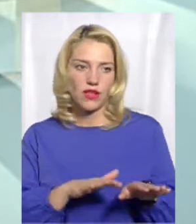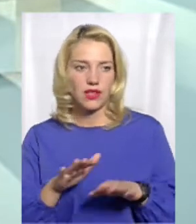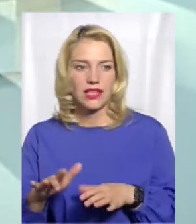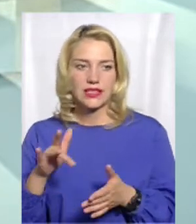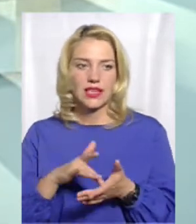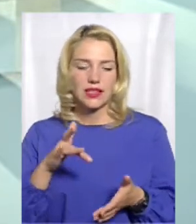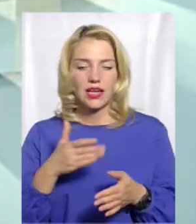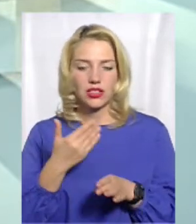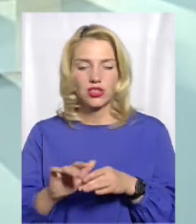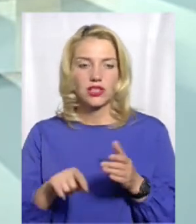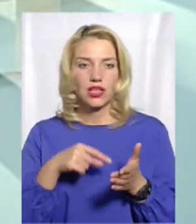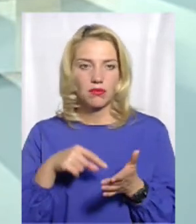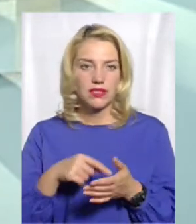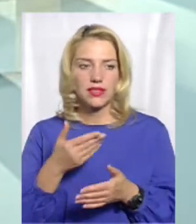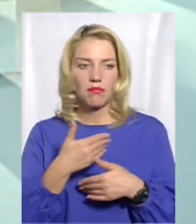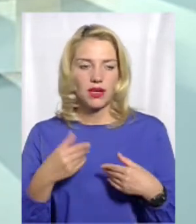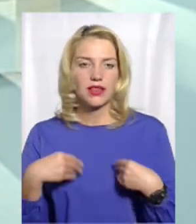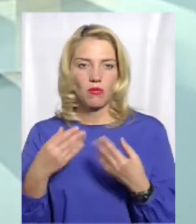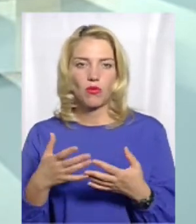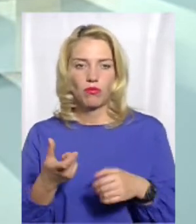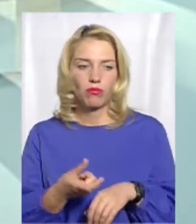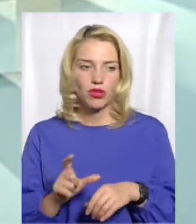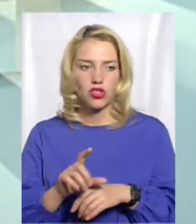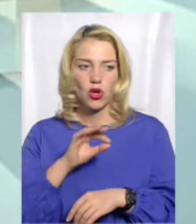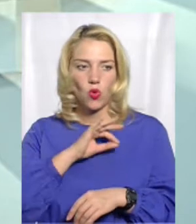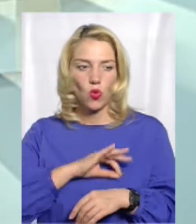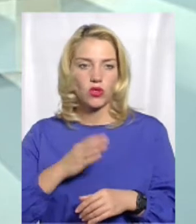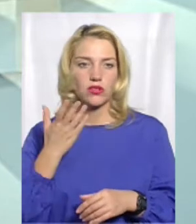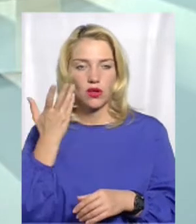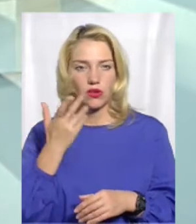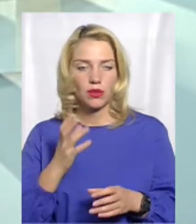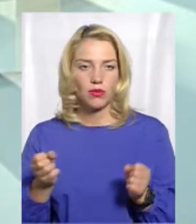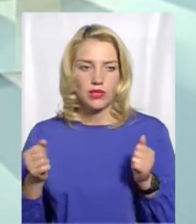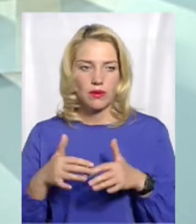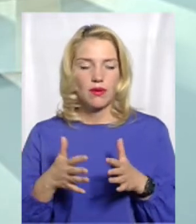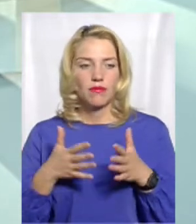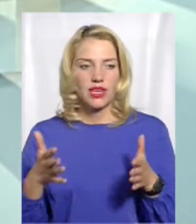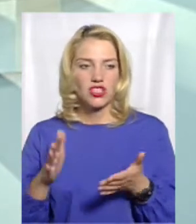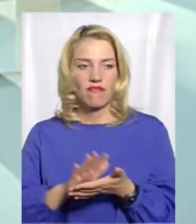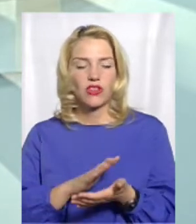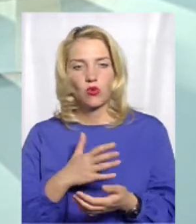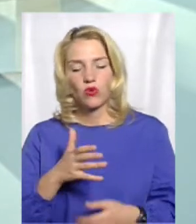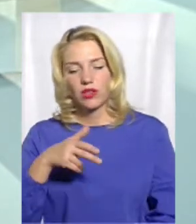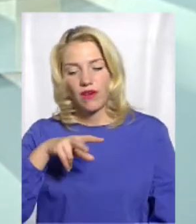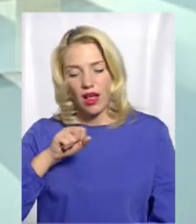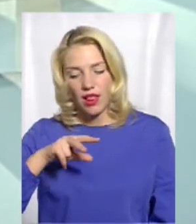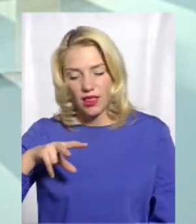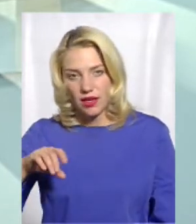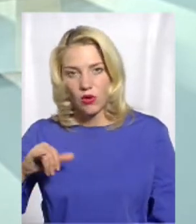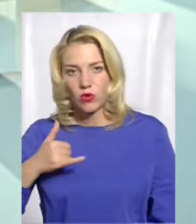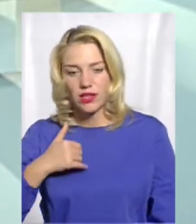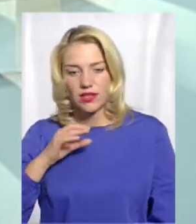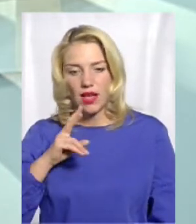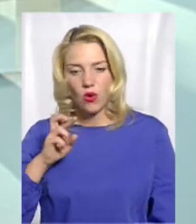центральних частинах міста, то ми принесемо більше користі, зібравши там більше відходів. Але в нас